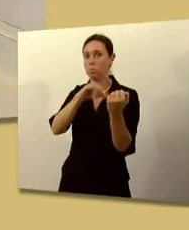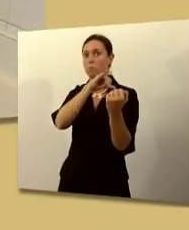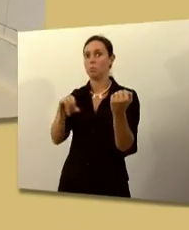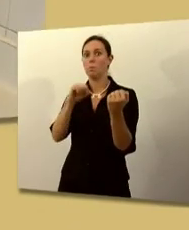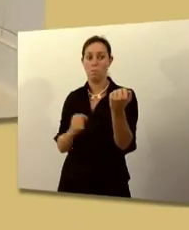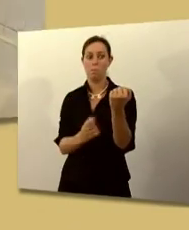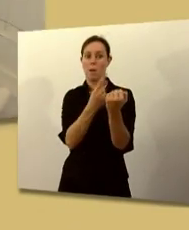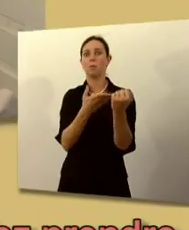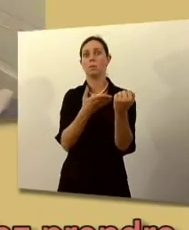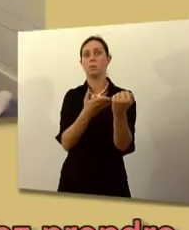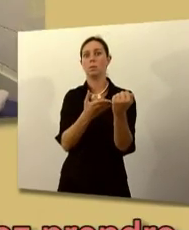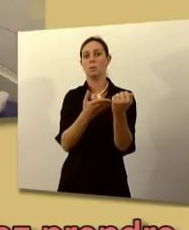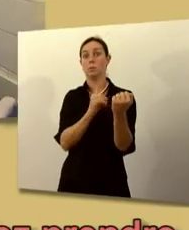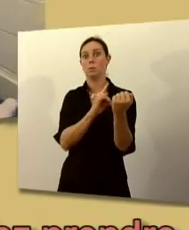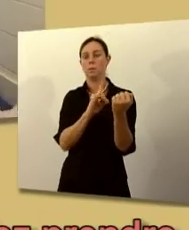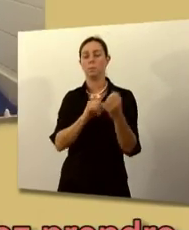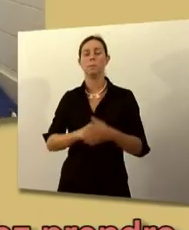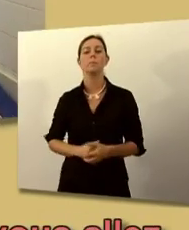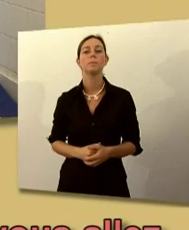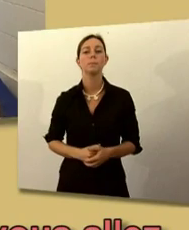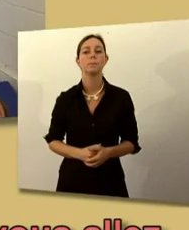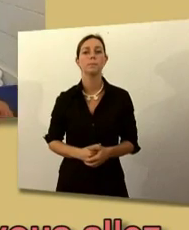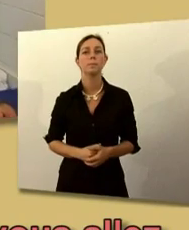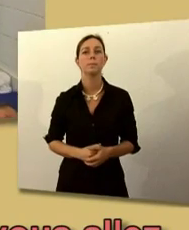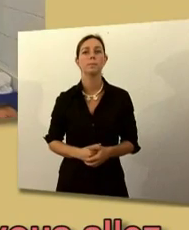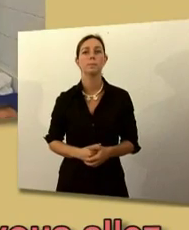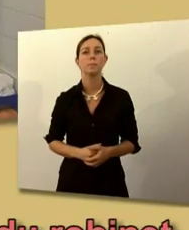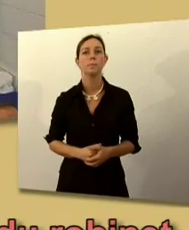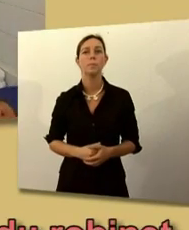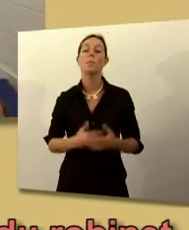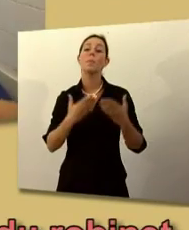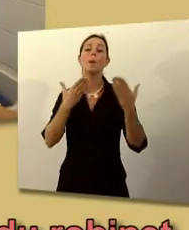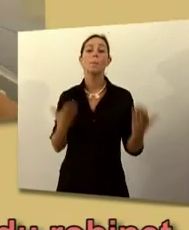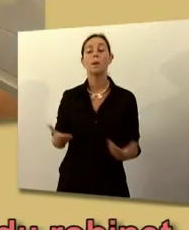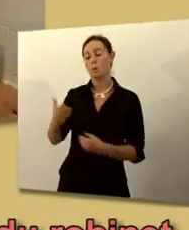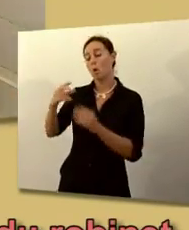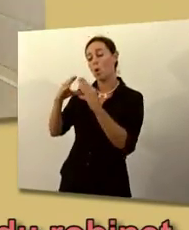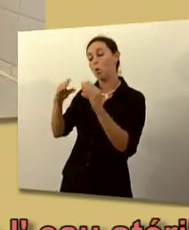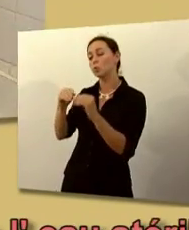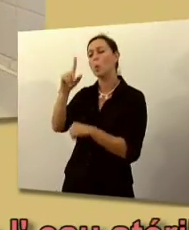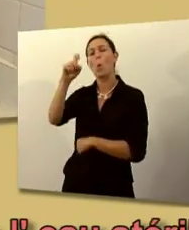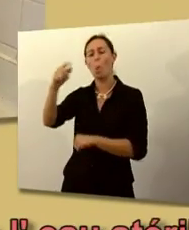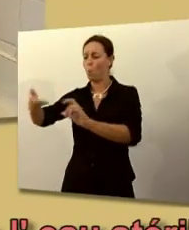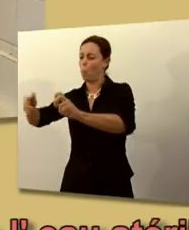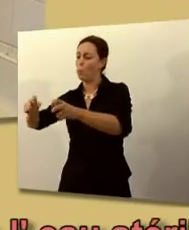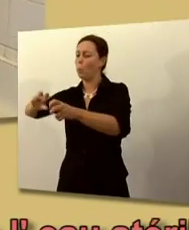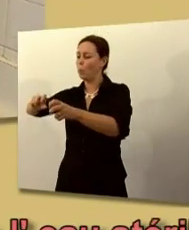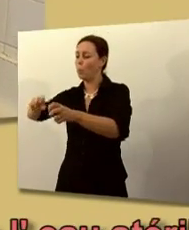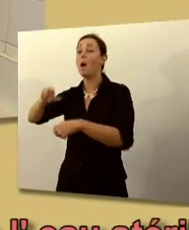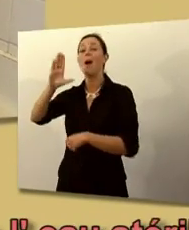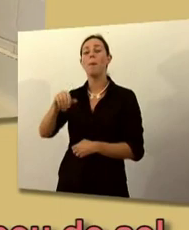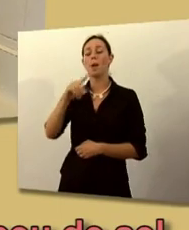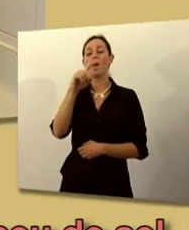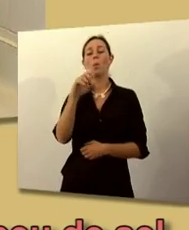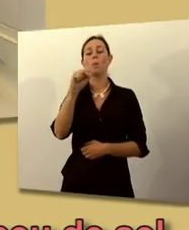Voilà, mettez bien votre... Et puis, vous allez prendre ce petit coton, vous mettez de l'eau du robinet. Donc, on ne met pas l'eau stérile qui contient du